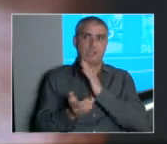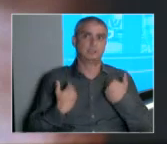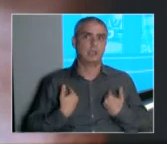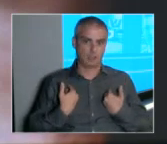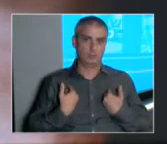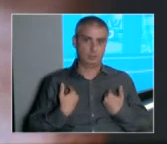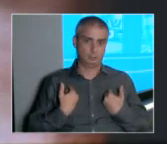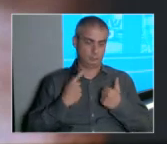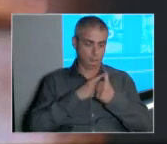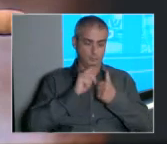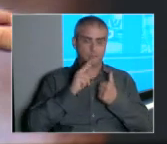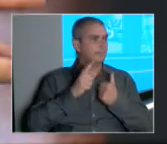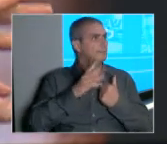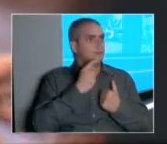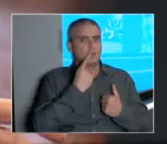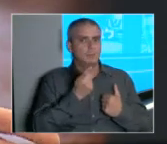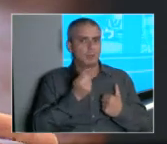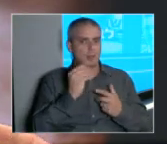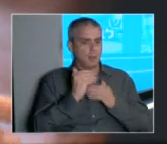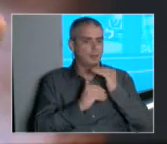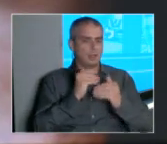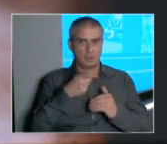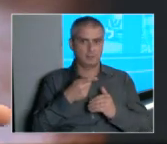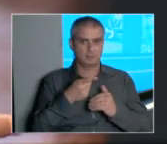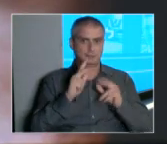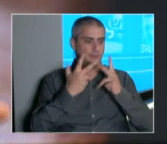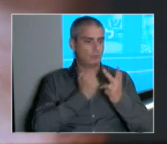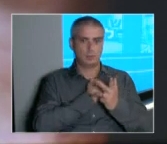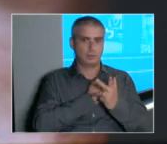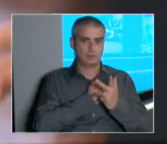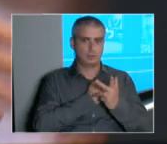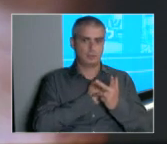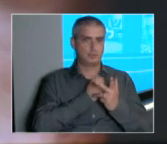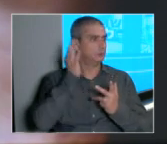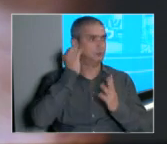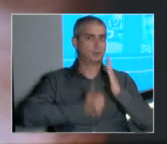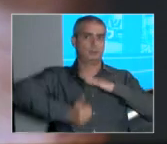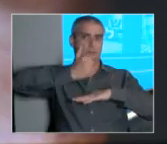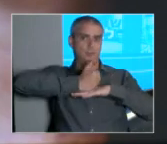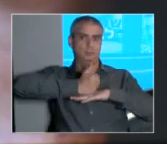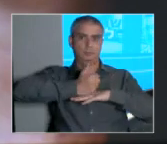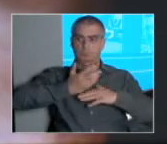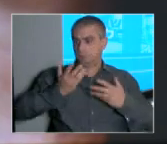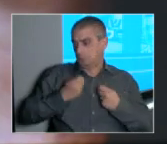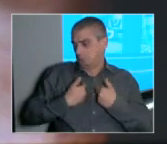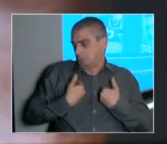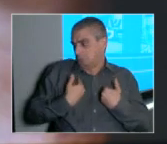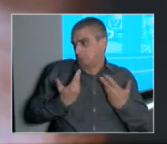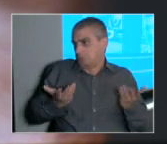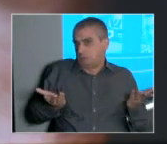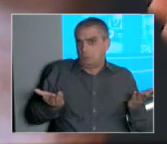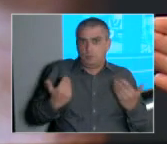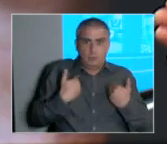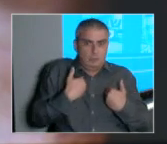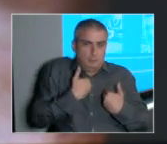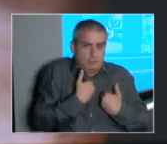לנו. ב' מה אתה אומר אגב על עצם המהלך שהציבור הדתי-לאומי שם אישה בראש? זה לא שייך עליי.